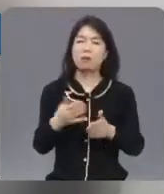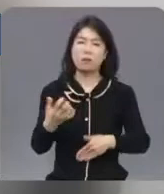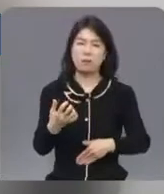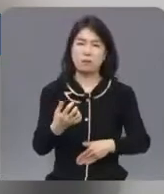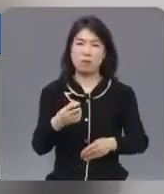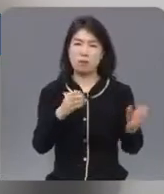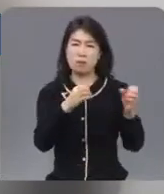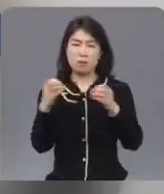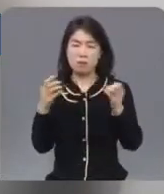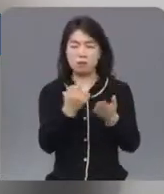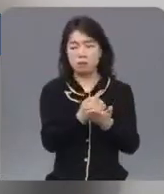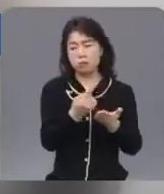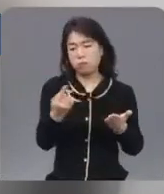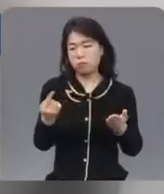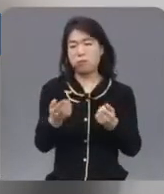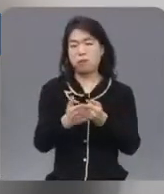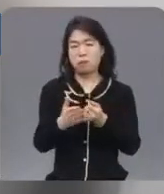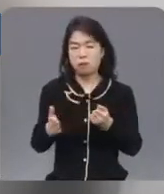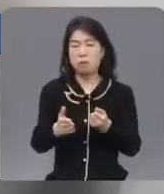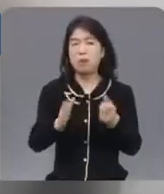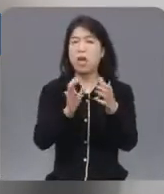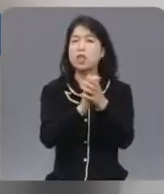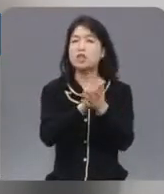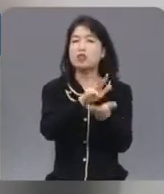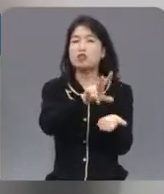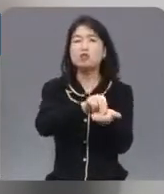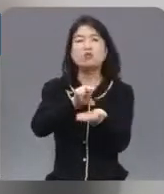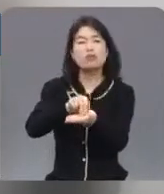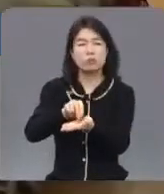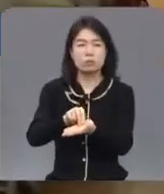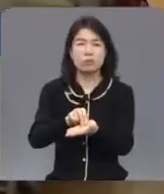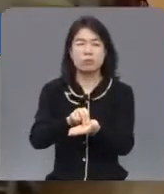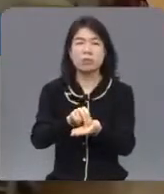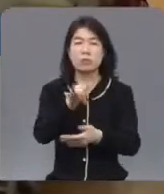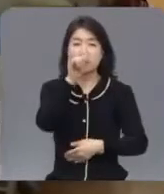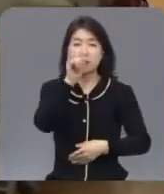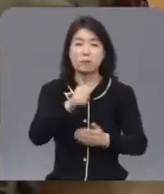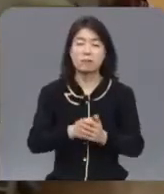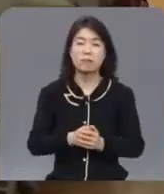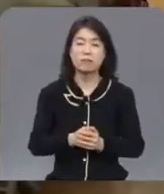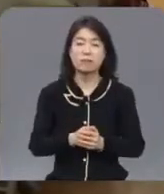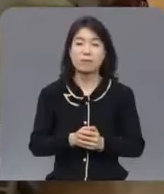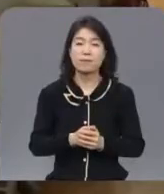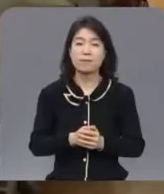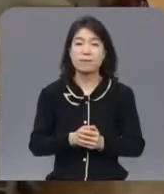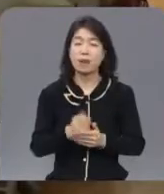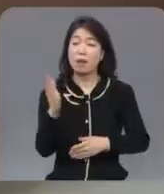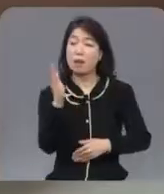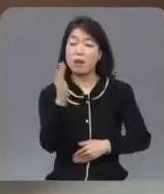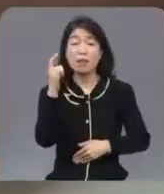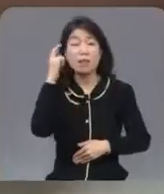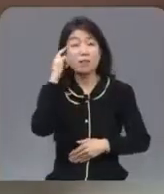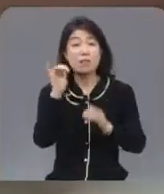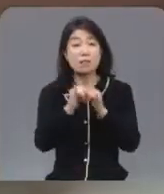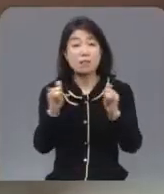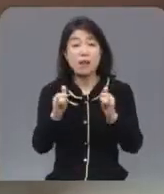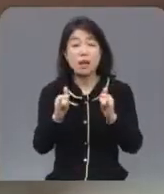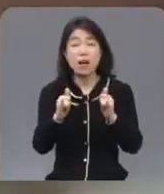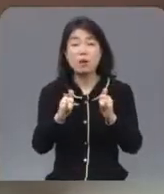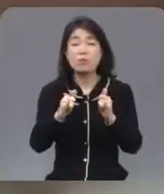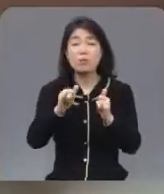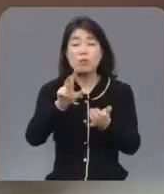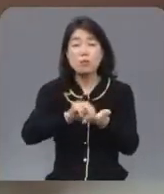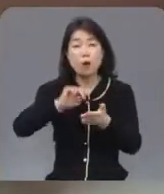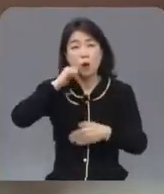이렇게 돼 버리니까 그런 또래관계 문제도 엄청 크게 경계선 지능 인들이 겪는 대표적인 어려움은